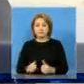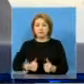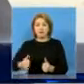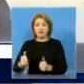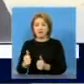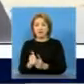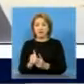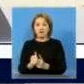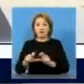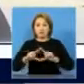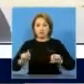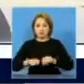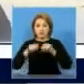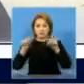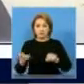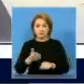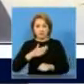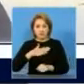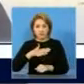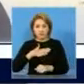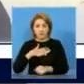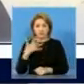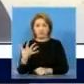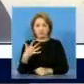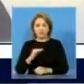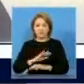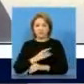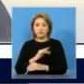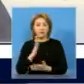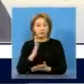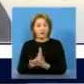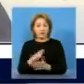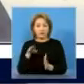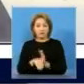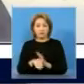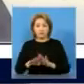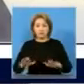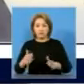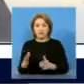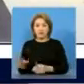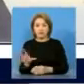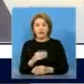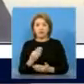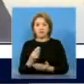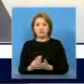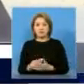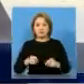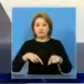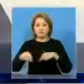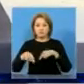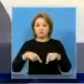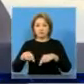спорт кешені ашылып жатыр. Менің де 5 немерем бар. Соның ішінде балаларымыздың барлығы футбол